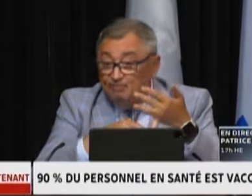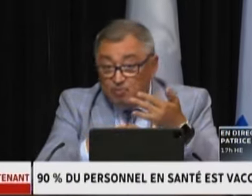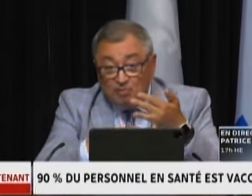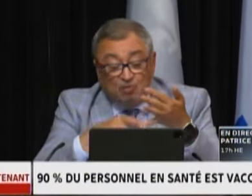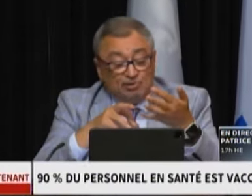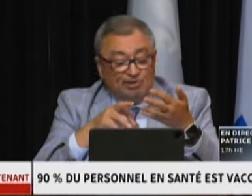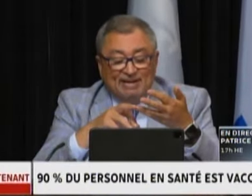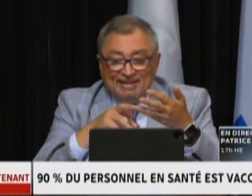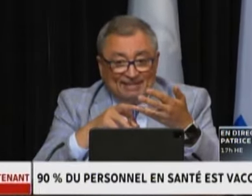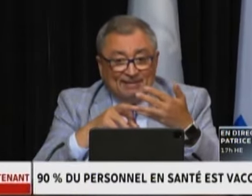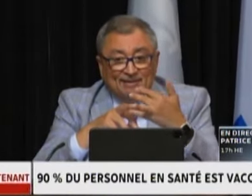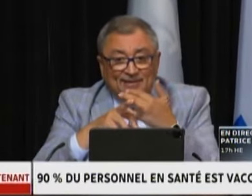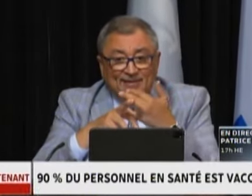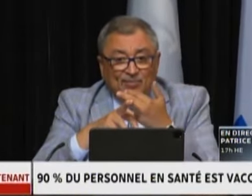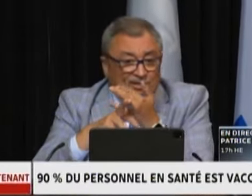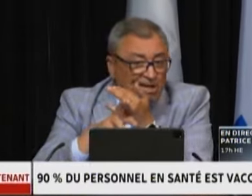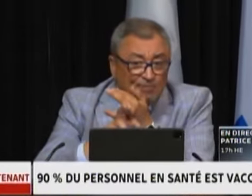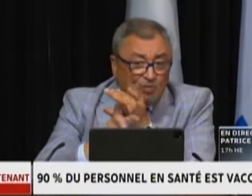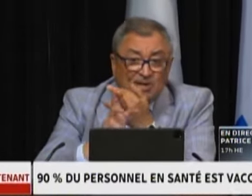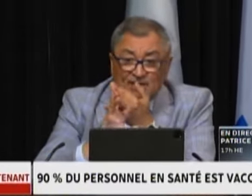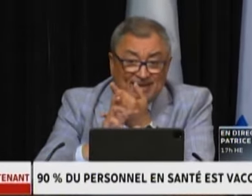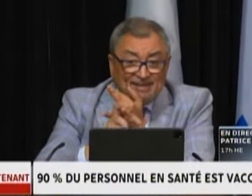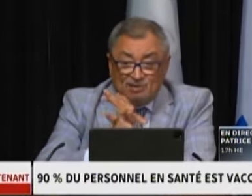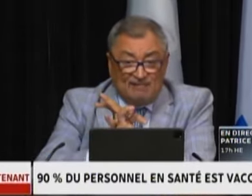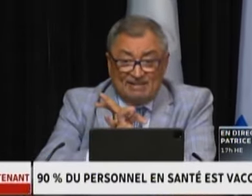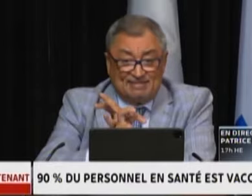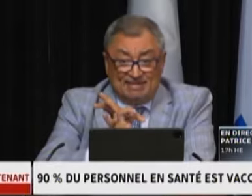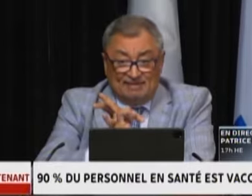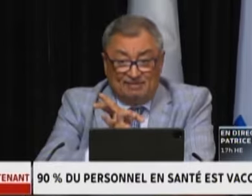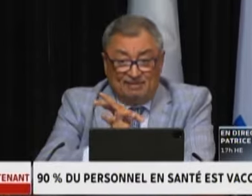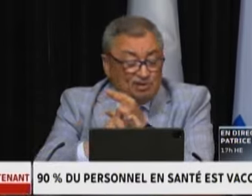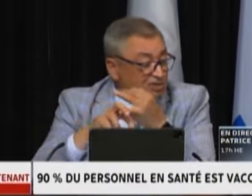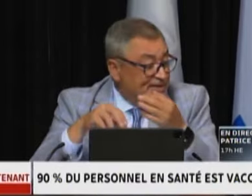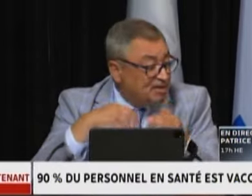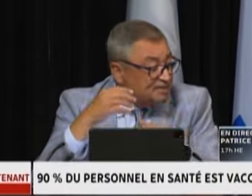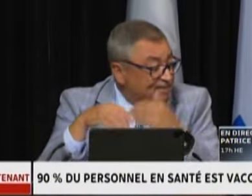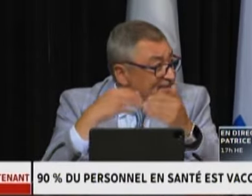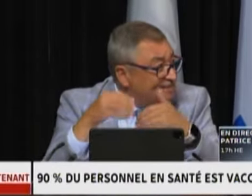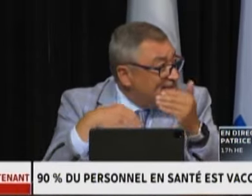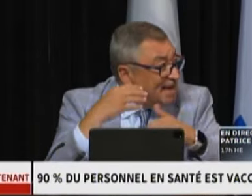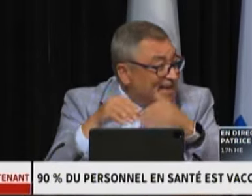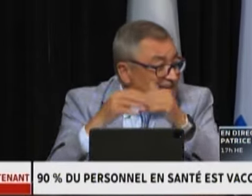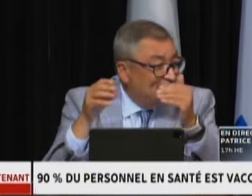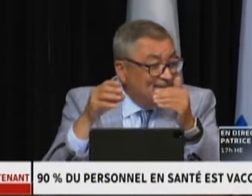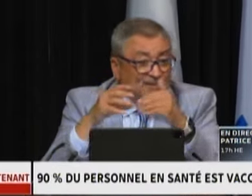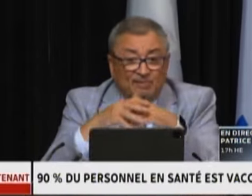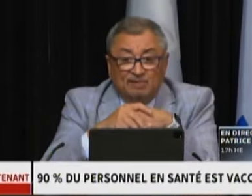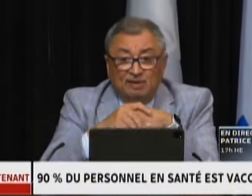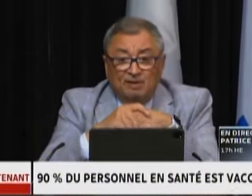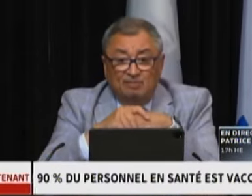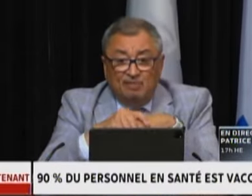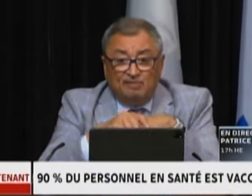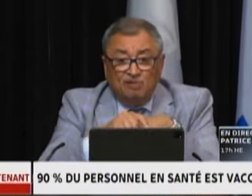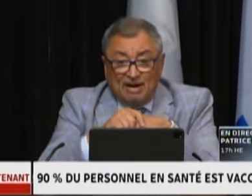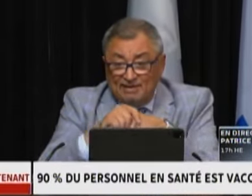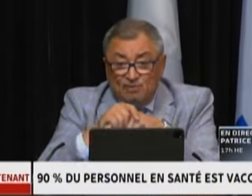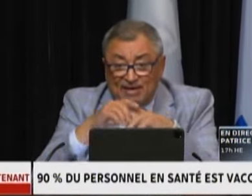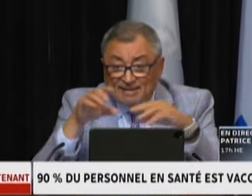prend pas les meilleures décisions, et puis on a vraiment fait de notre mieux, là. Alors, en